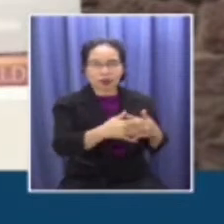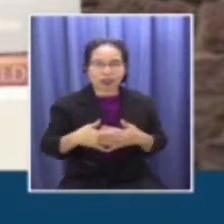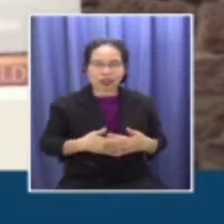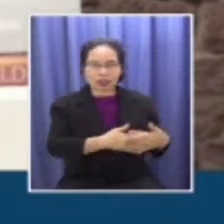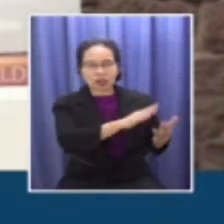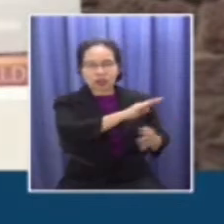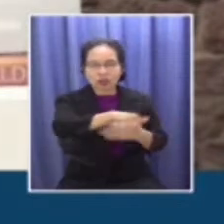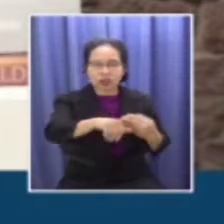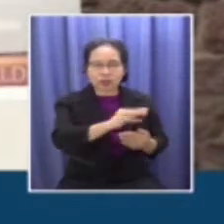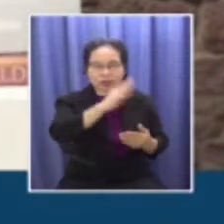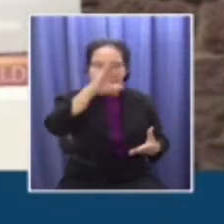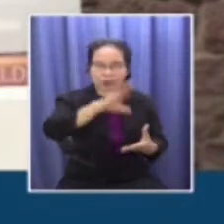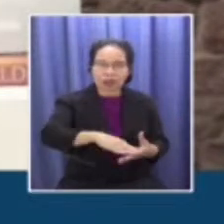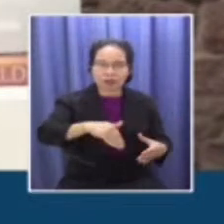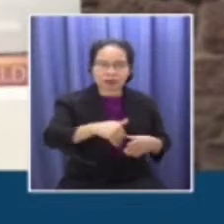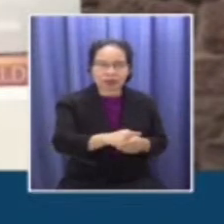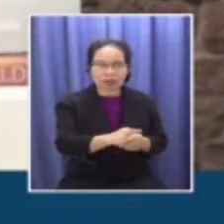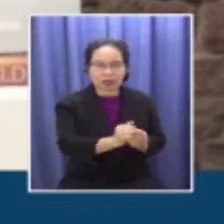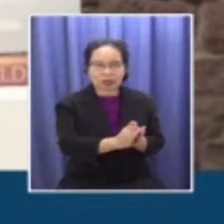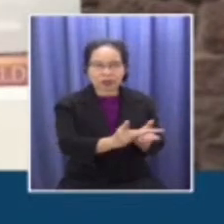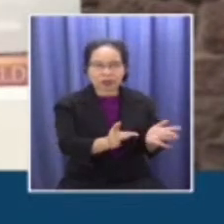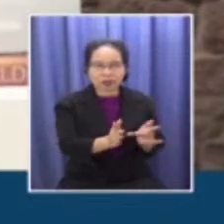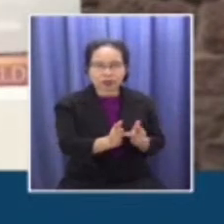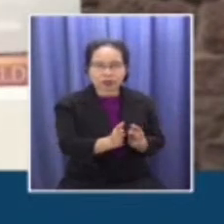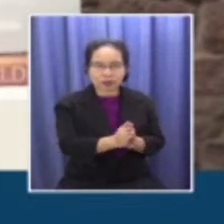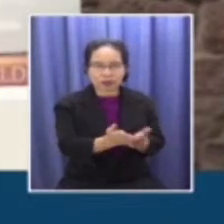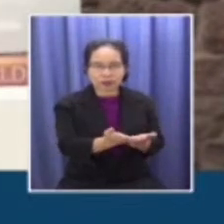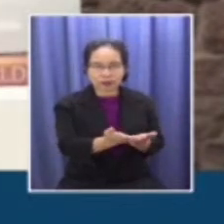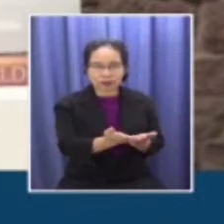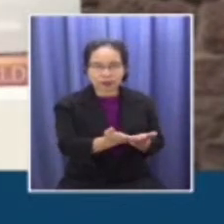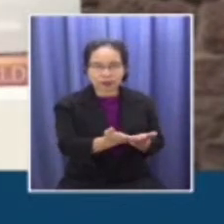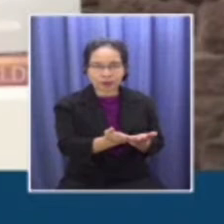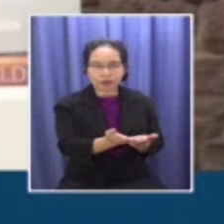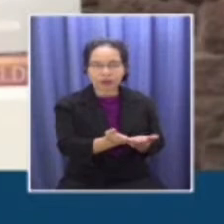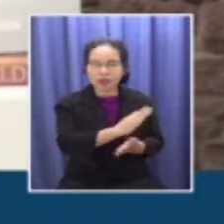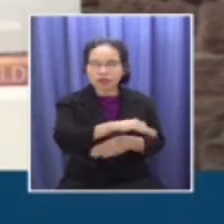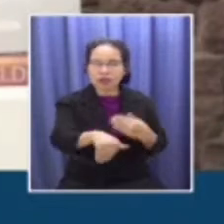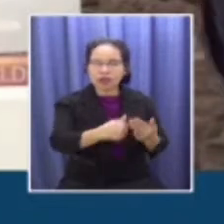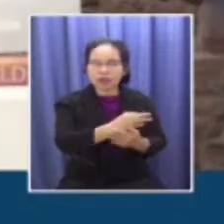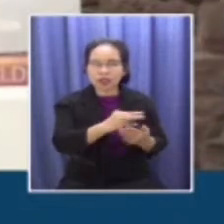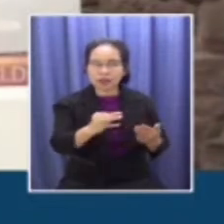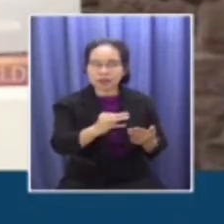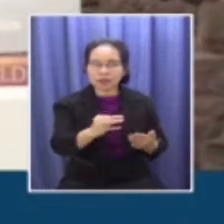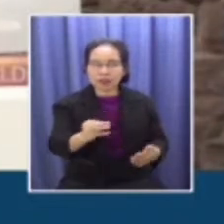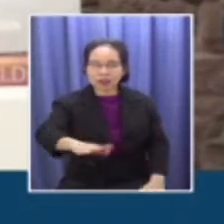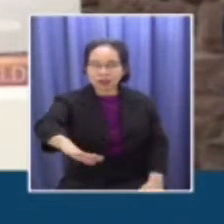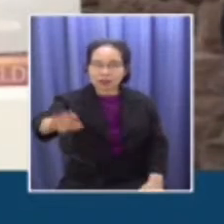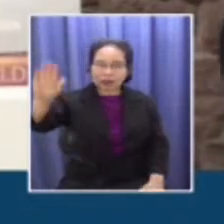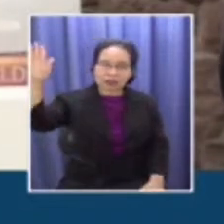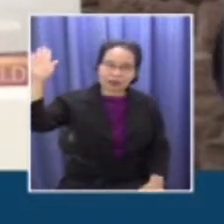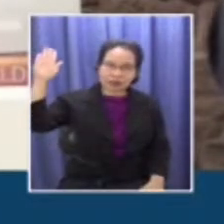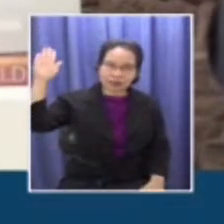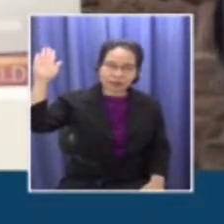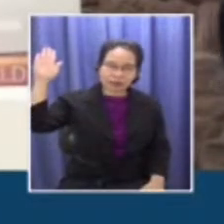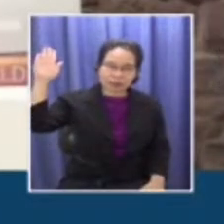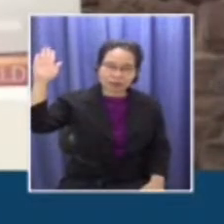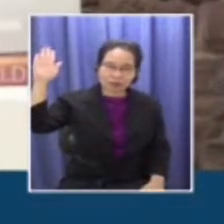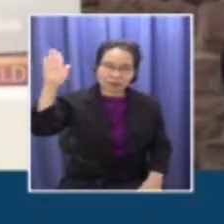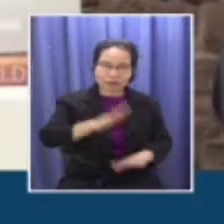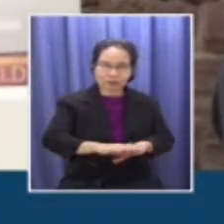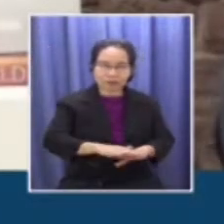na sɛ wɔkɔ United States of America US amampanyin nyinaa ɛde wɔ Nyankopɔn di